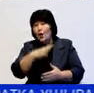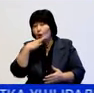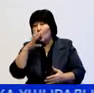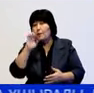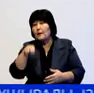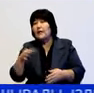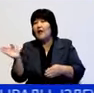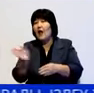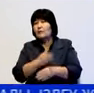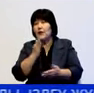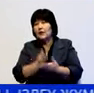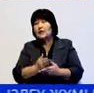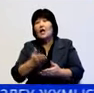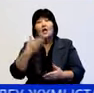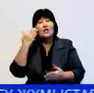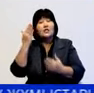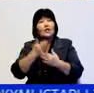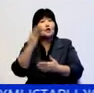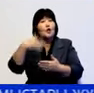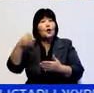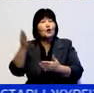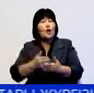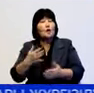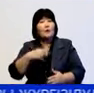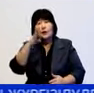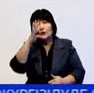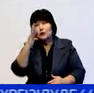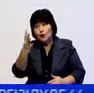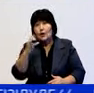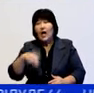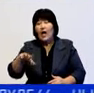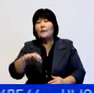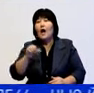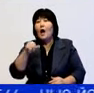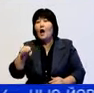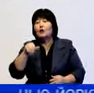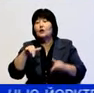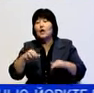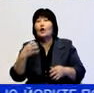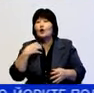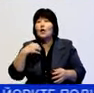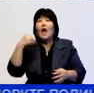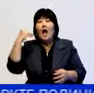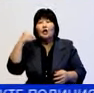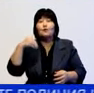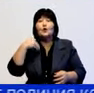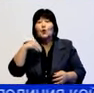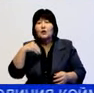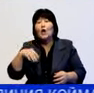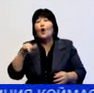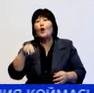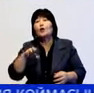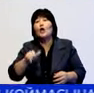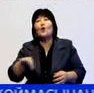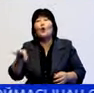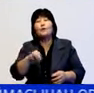баптары алынып тасталды. Жеңілдіктер жойылды. Біз төрт аймақта әлеуметтік аудит жүргіздік. Ол Қызылорда, Ақтөбе, Түркістан, Ұлытау